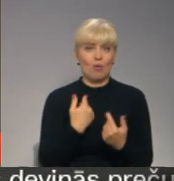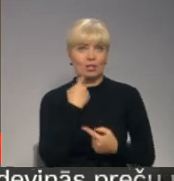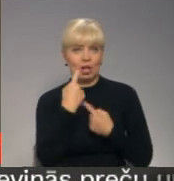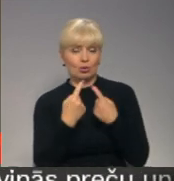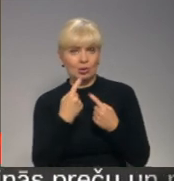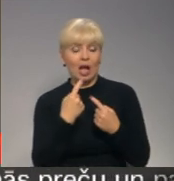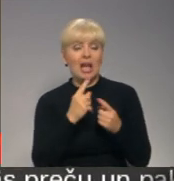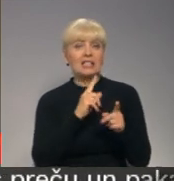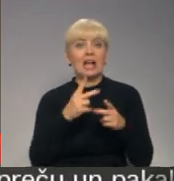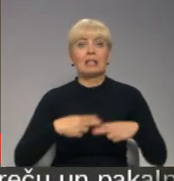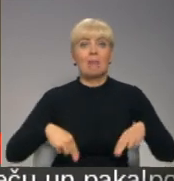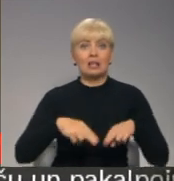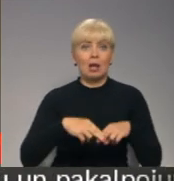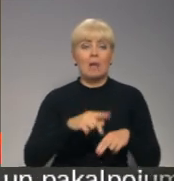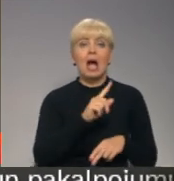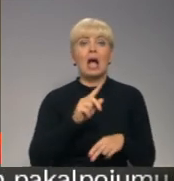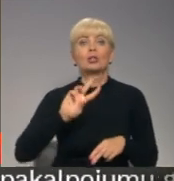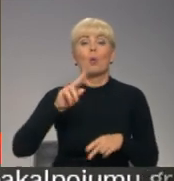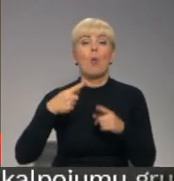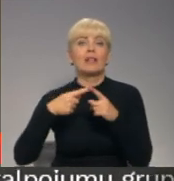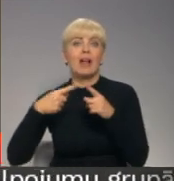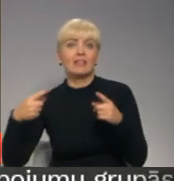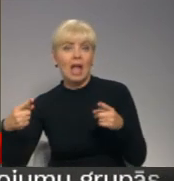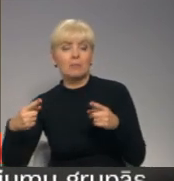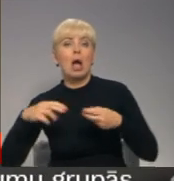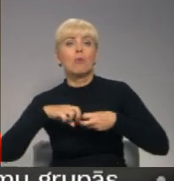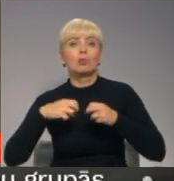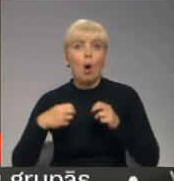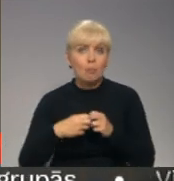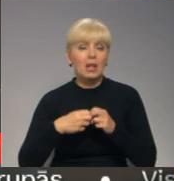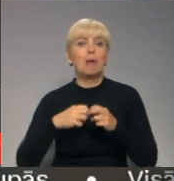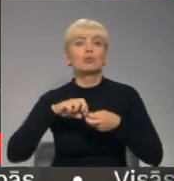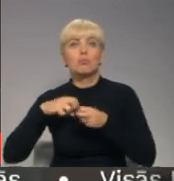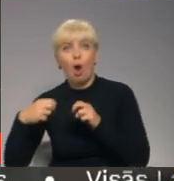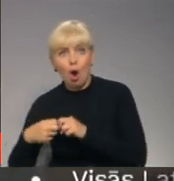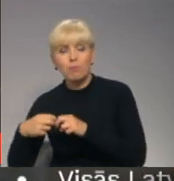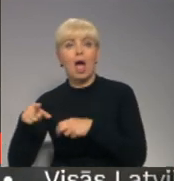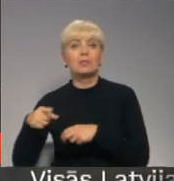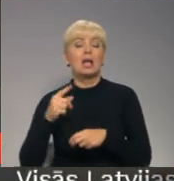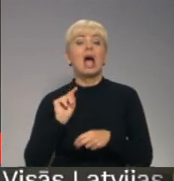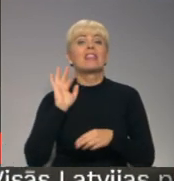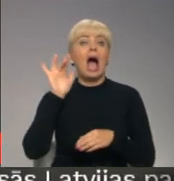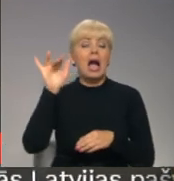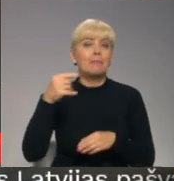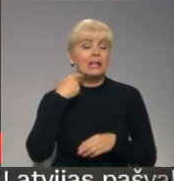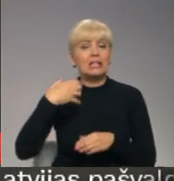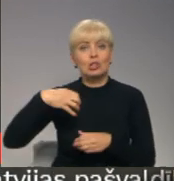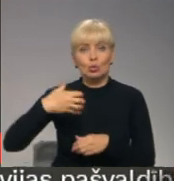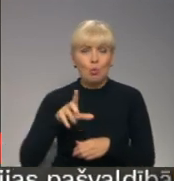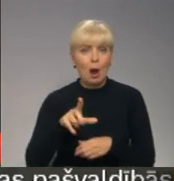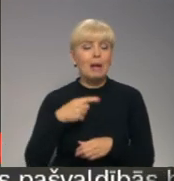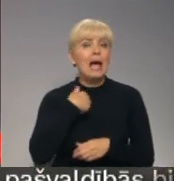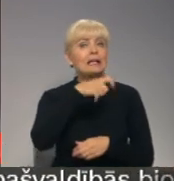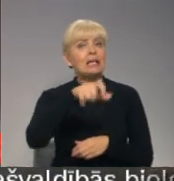satiksmes departamentu katrā otrā teikumā, ka tās ir problēma, tur problēmas galā. Jā. Topošie Rīgas domnieki sola, ka nevienam rīdziniekam